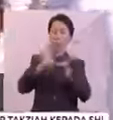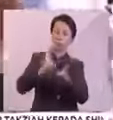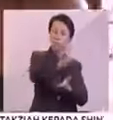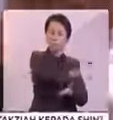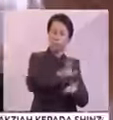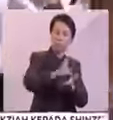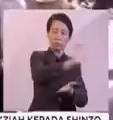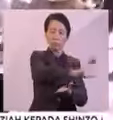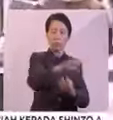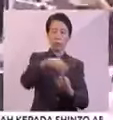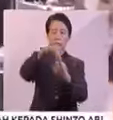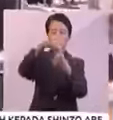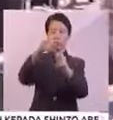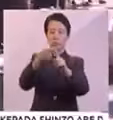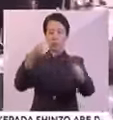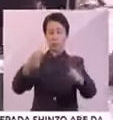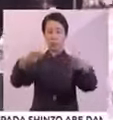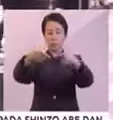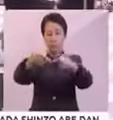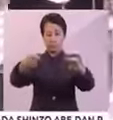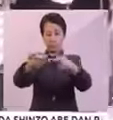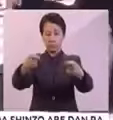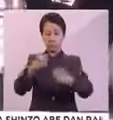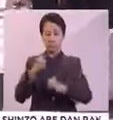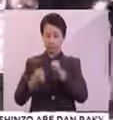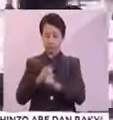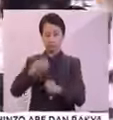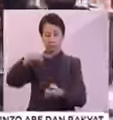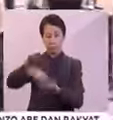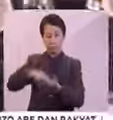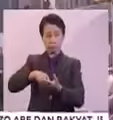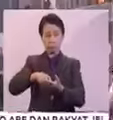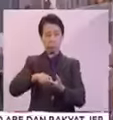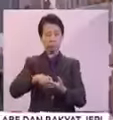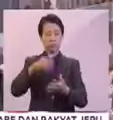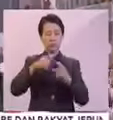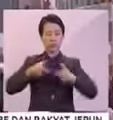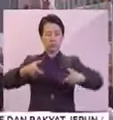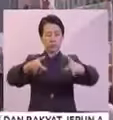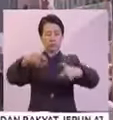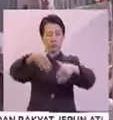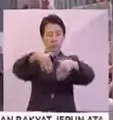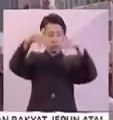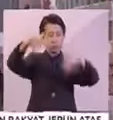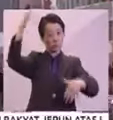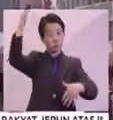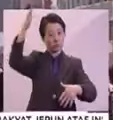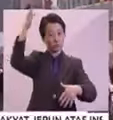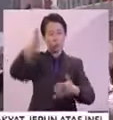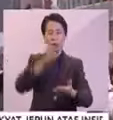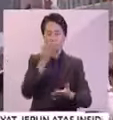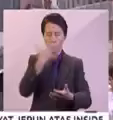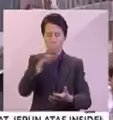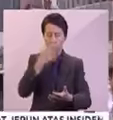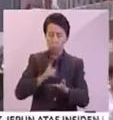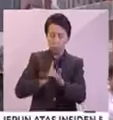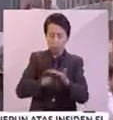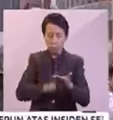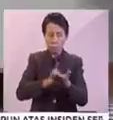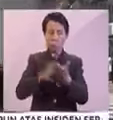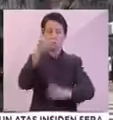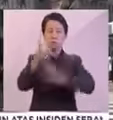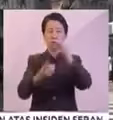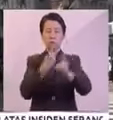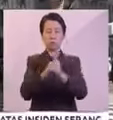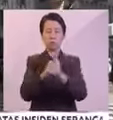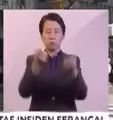asing, khususnya dari Jepun. Pada tahun ini, persidangan itu bakal menyaksikan perbincangan hangat memandangkan dunia kini